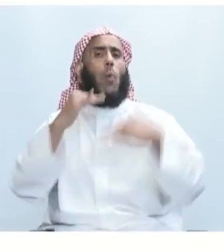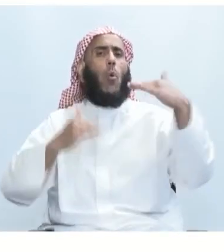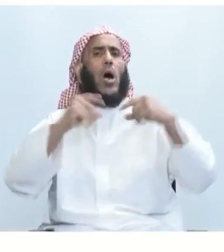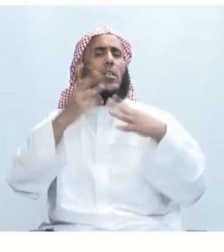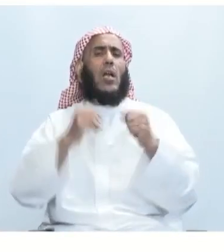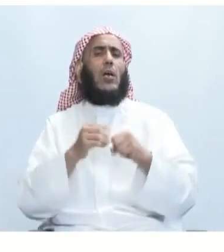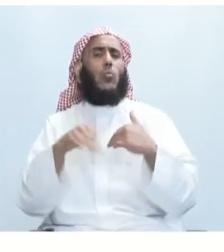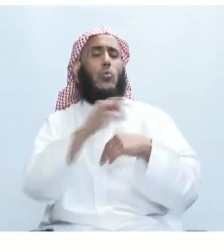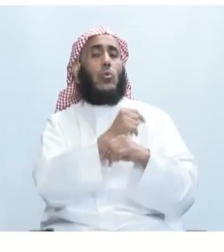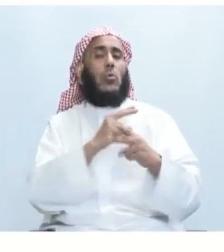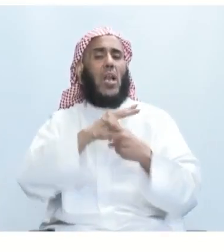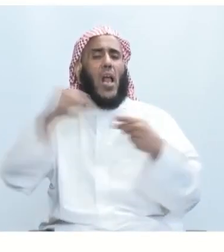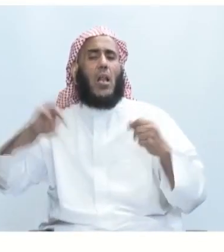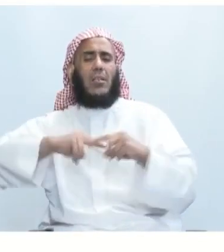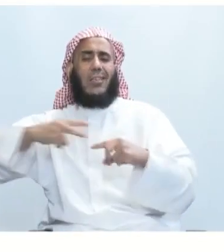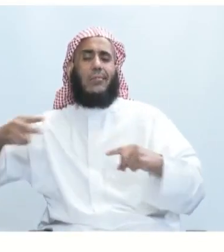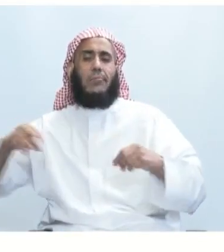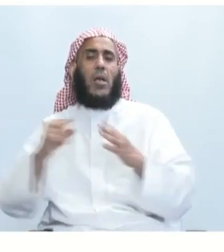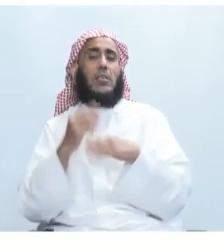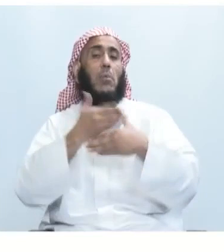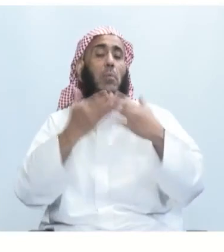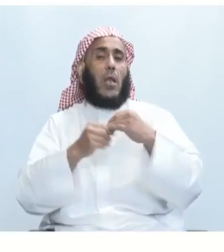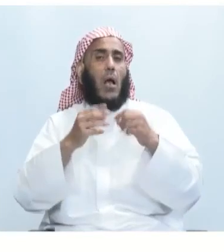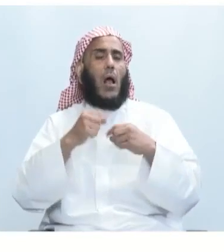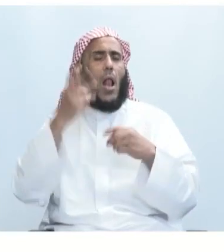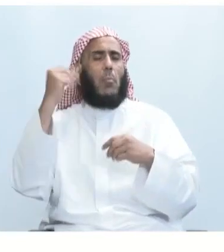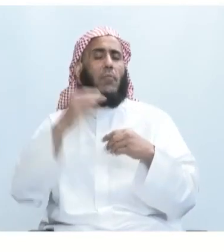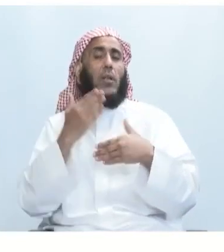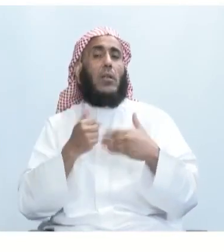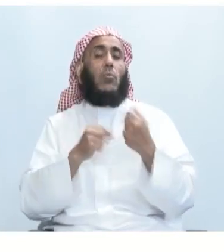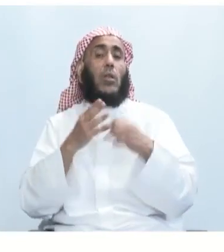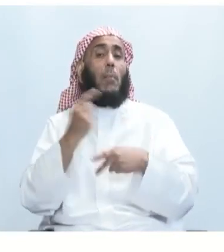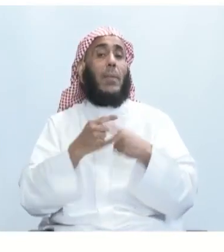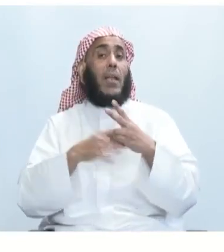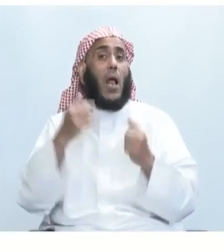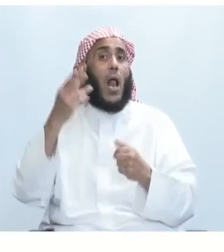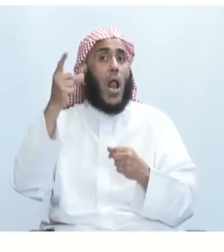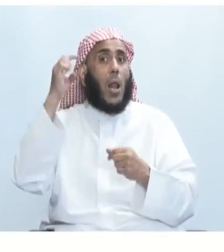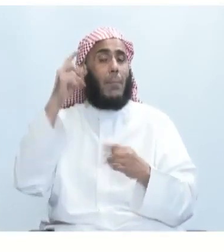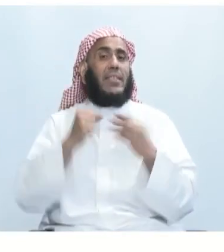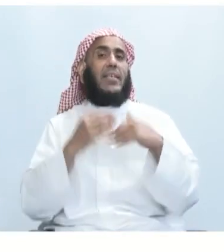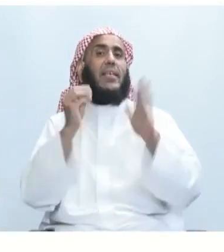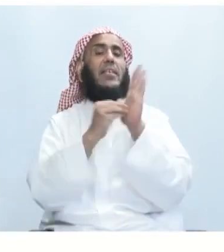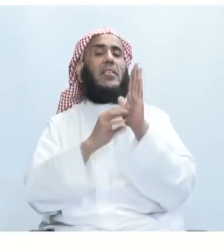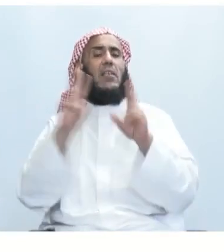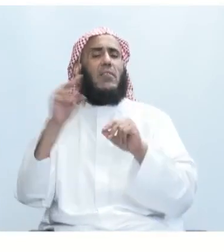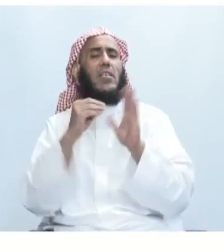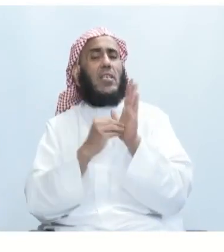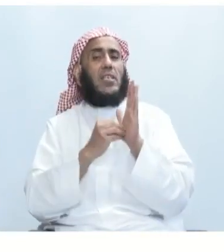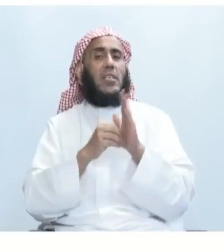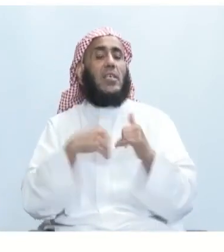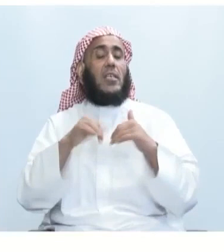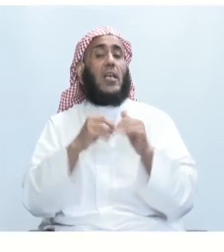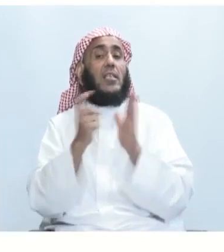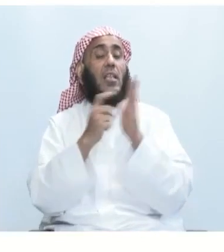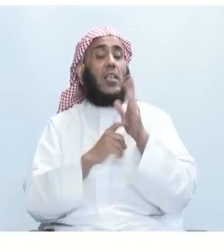للحل اذا تختلف بحسب البنيه المعرفيه للعلم كذلك البنيه المنطقيه للنص نفس النص طريقه